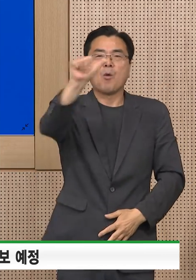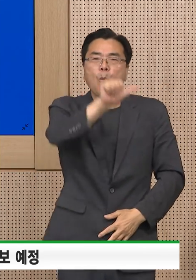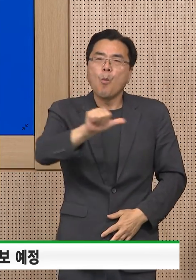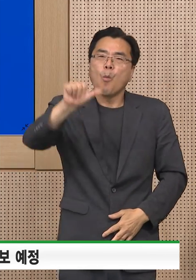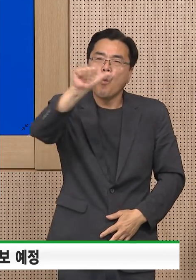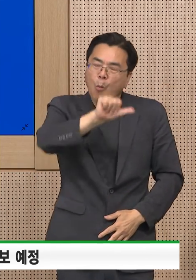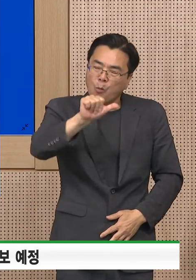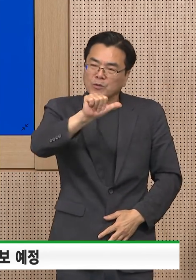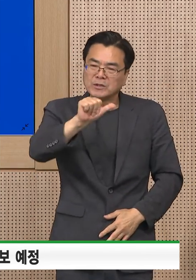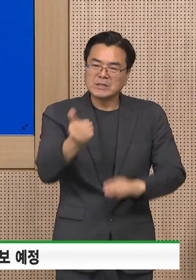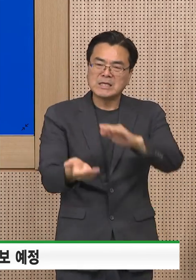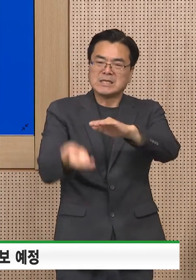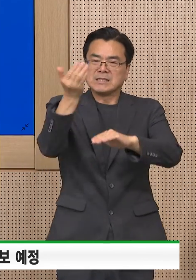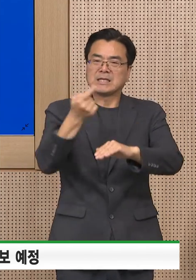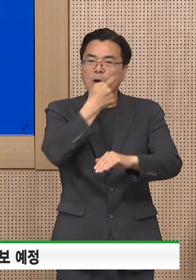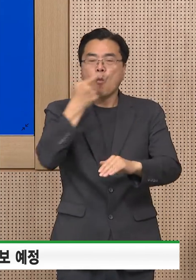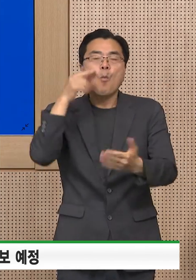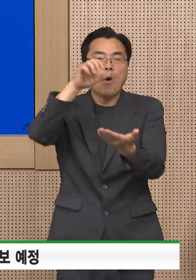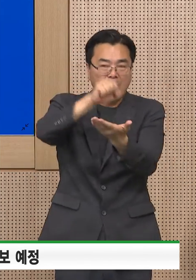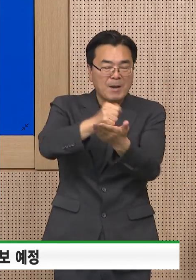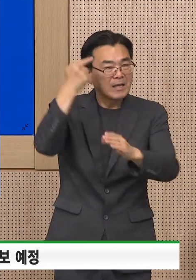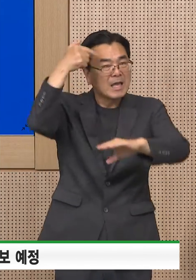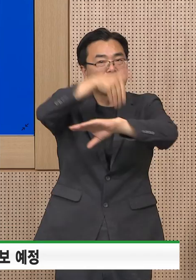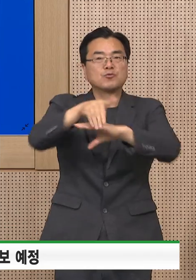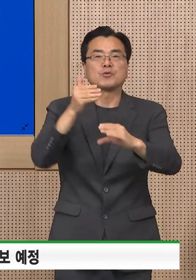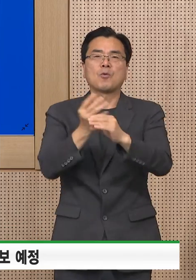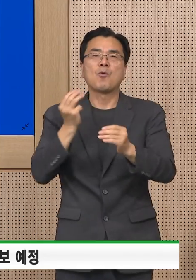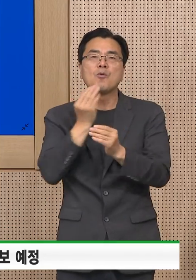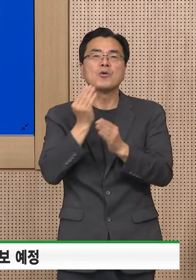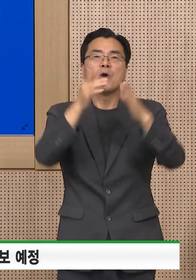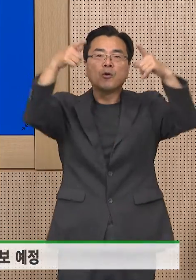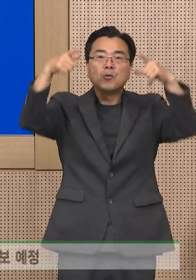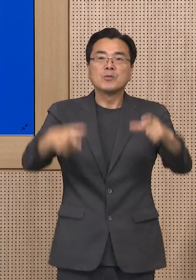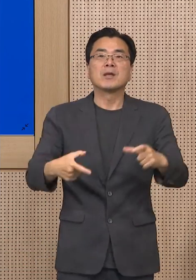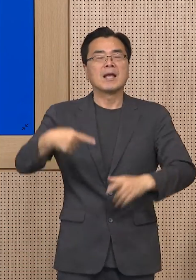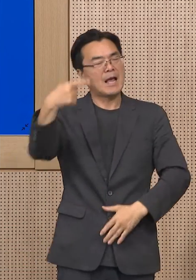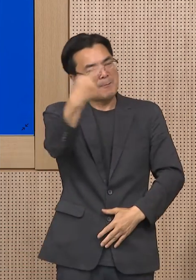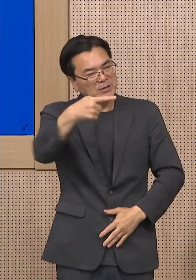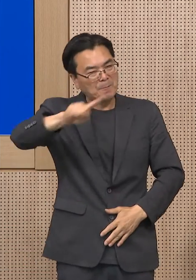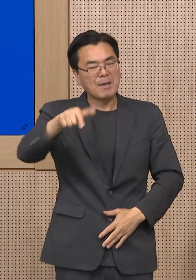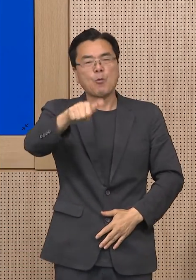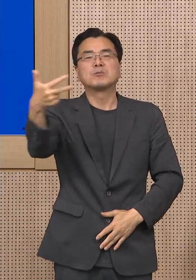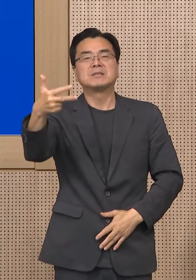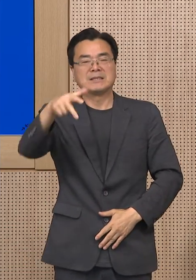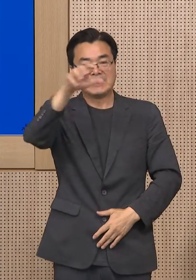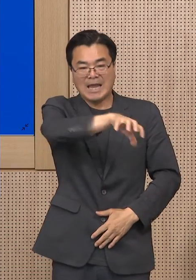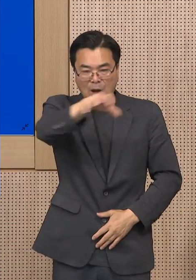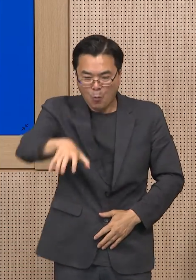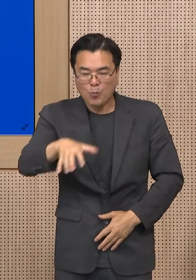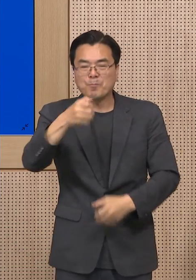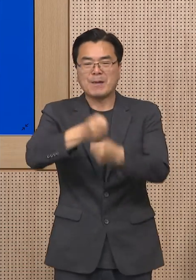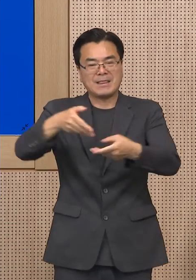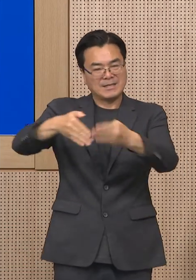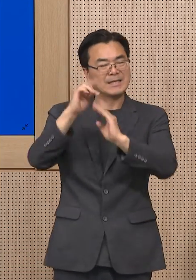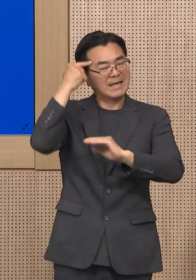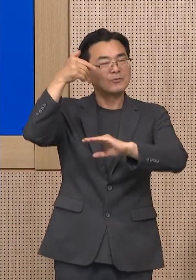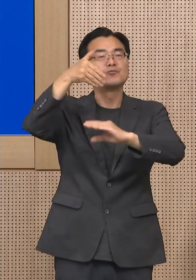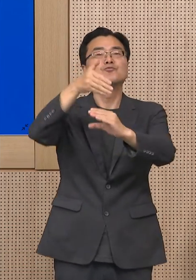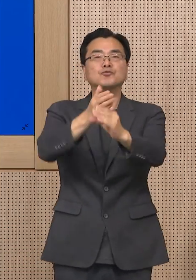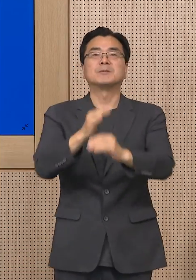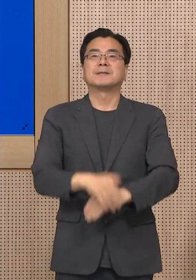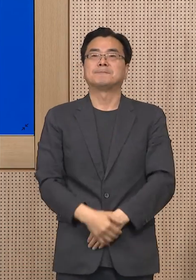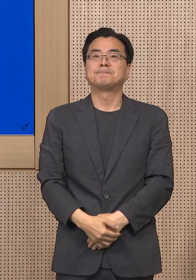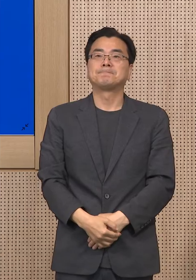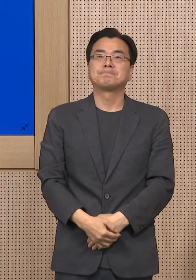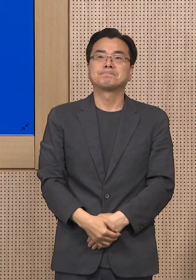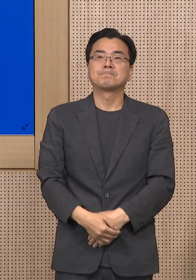경기도는 최소 1,157개소를 확보할 계획입니다. 입원 진료체계는 중증 환자는 보건소 등 병상 배정 절차에